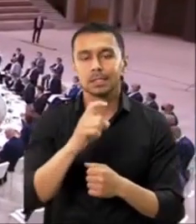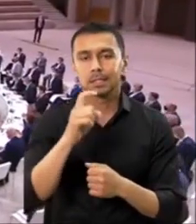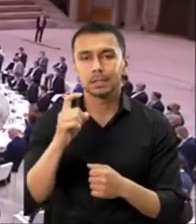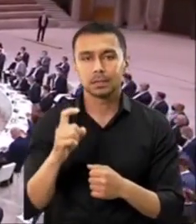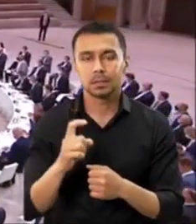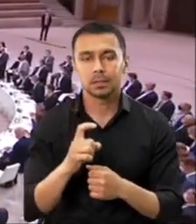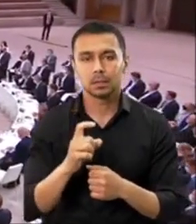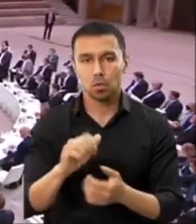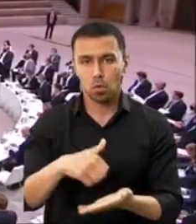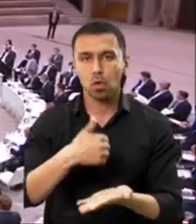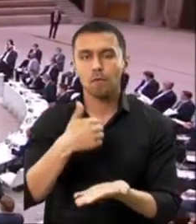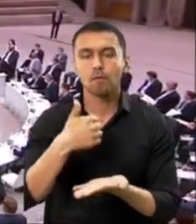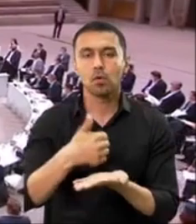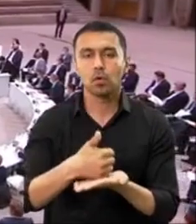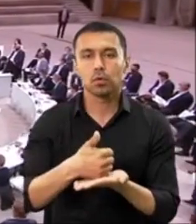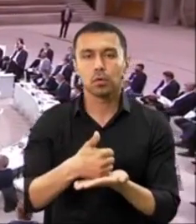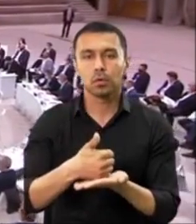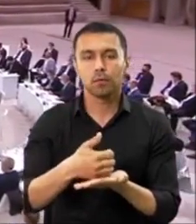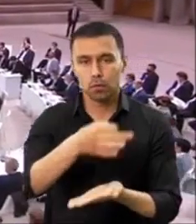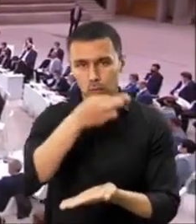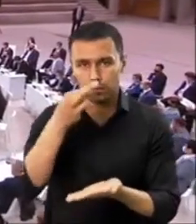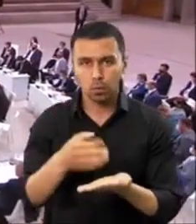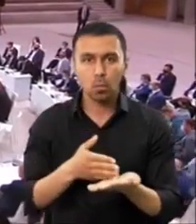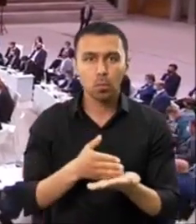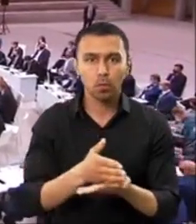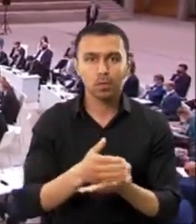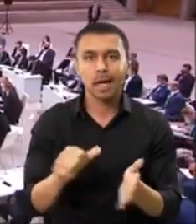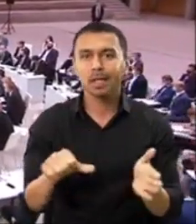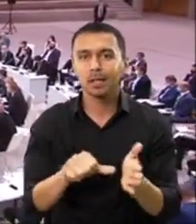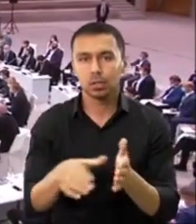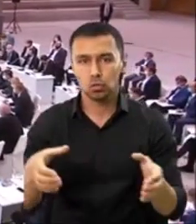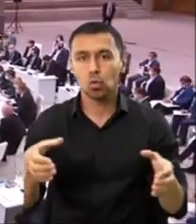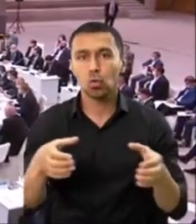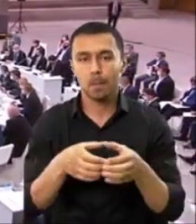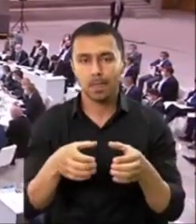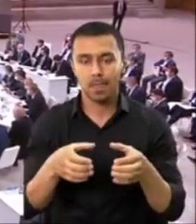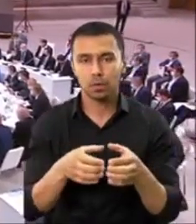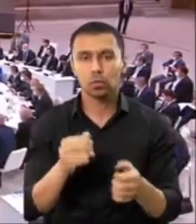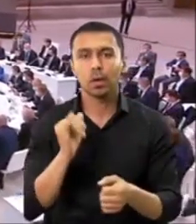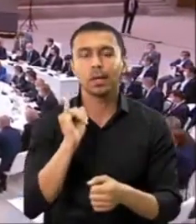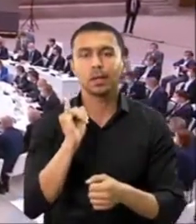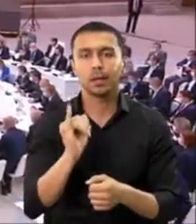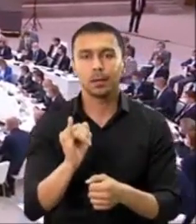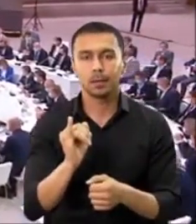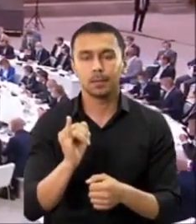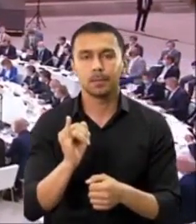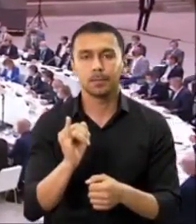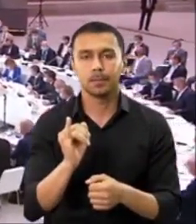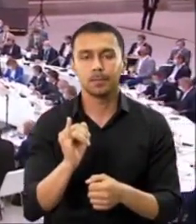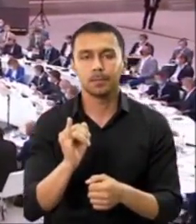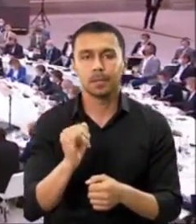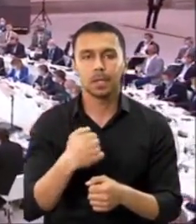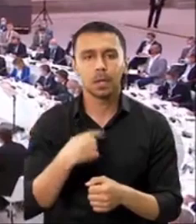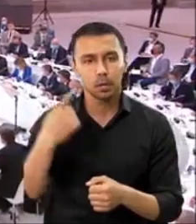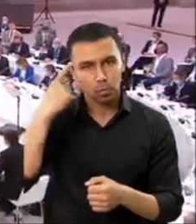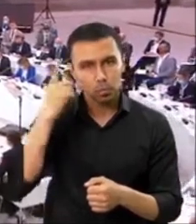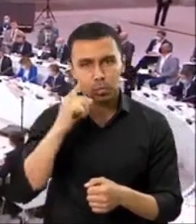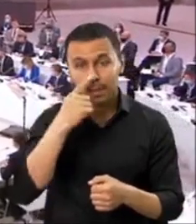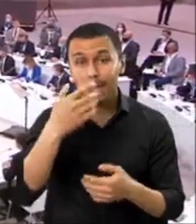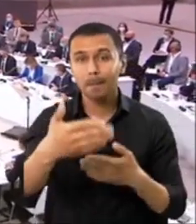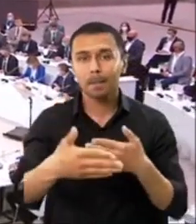головою відповідного профільного енергетичного комітету. І я думаю, що найближчими